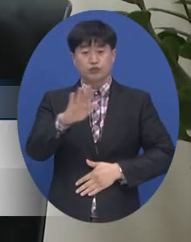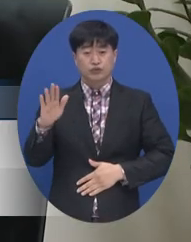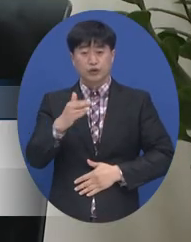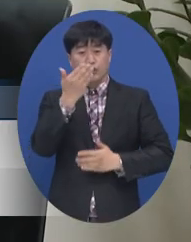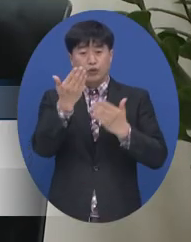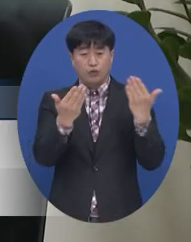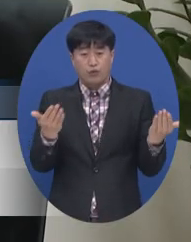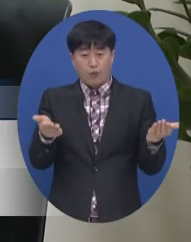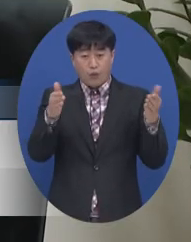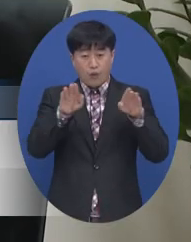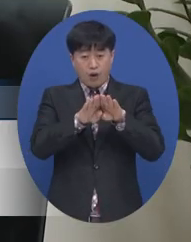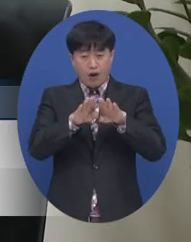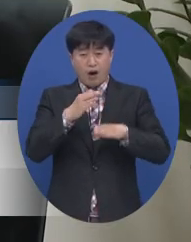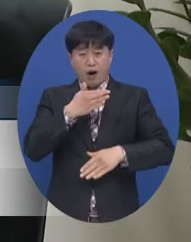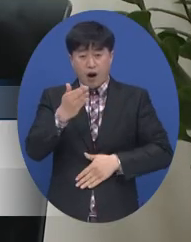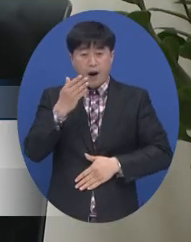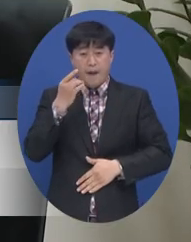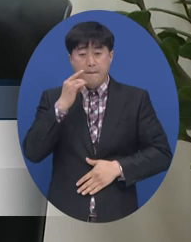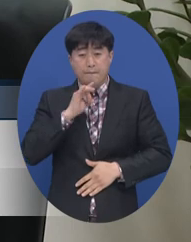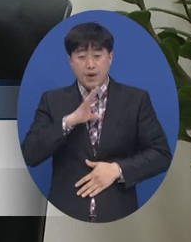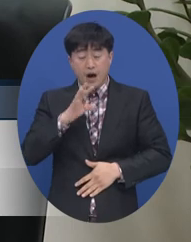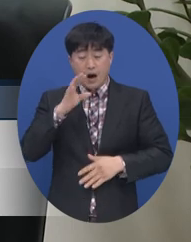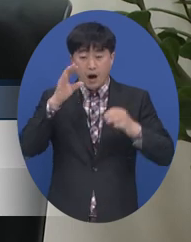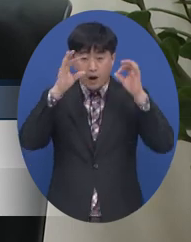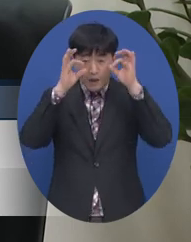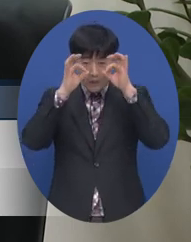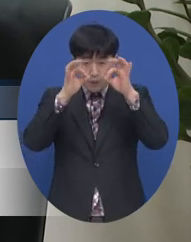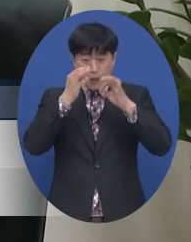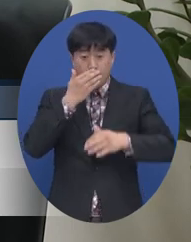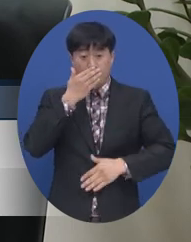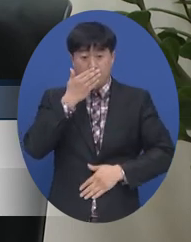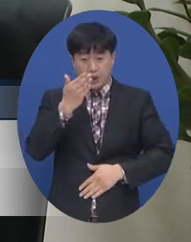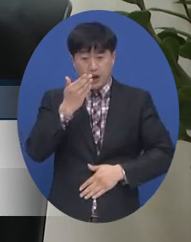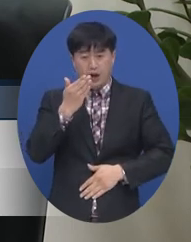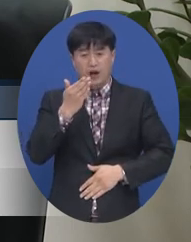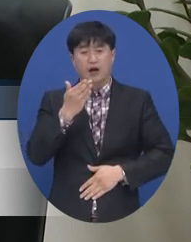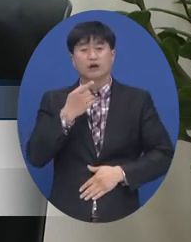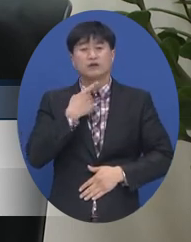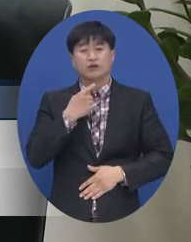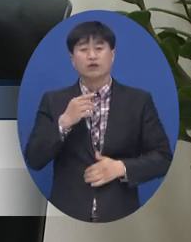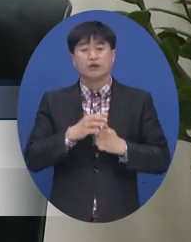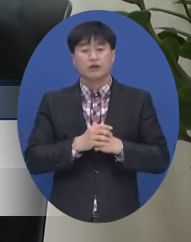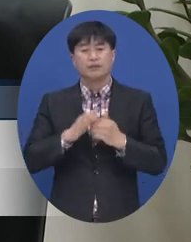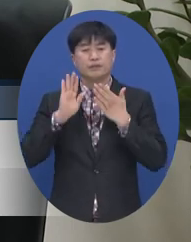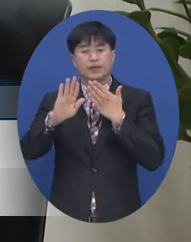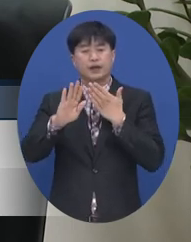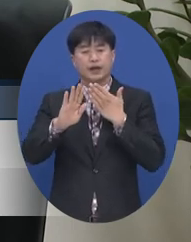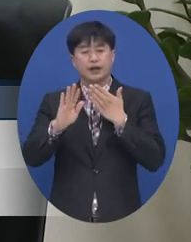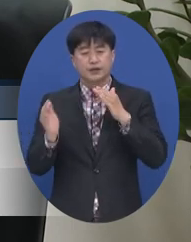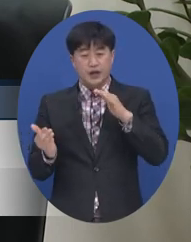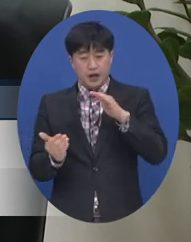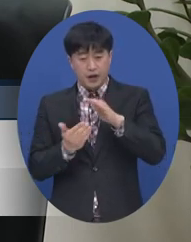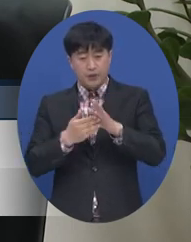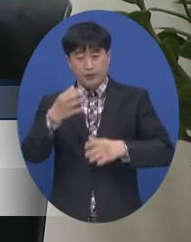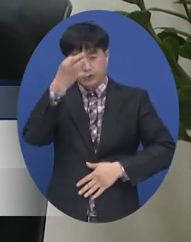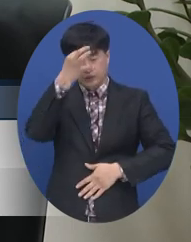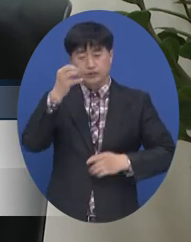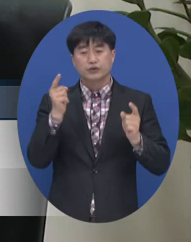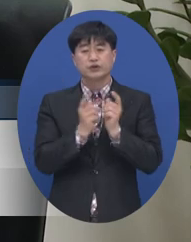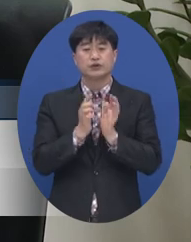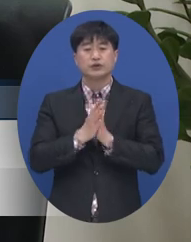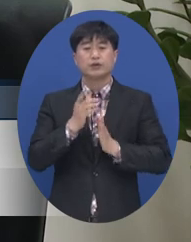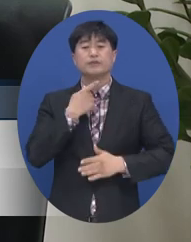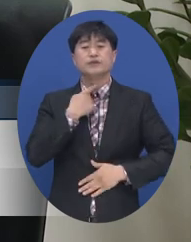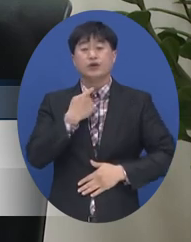퓨처쇼에서는 우리가 보통 전시관에 가서만 볼 수 있었던 그런 미래 첨단